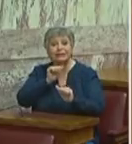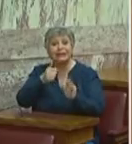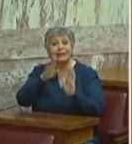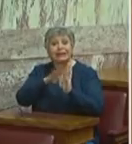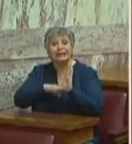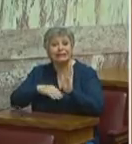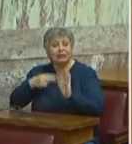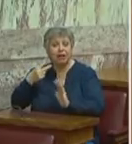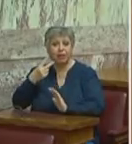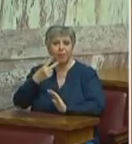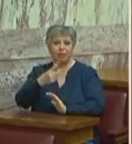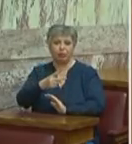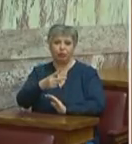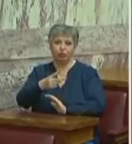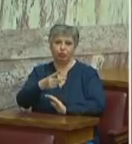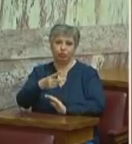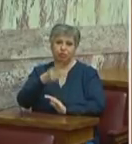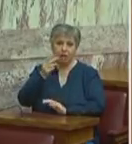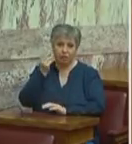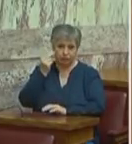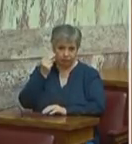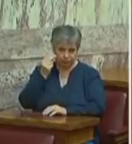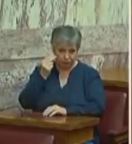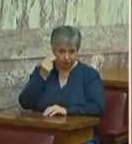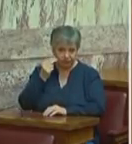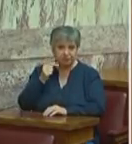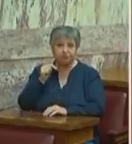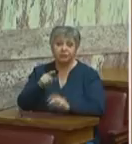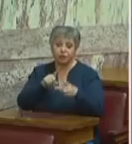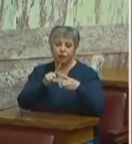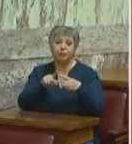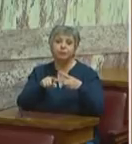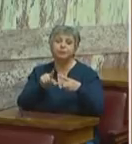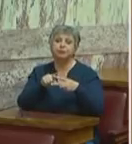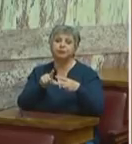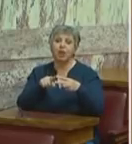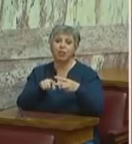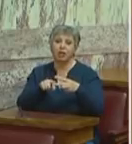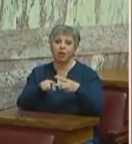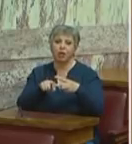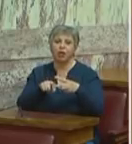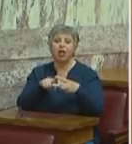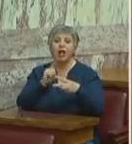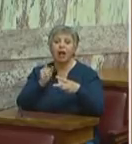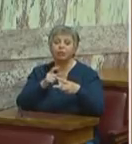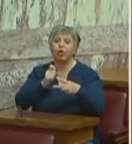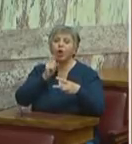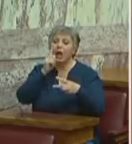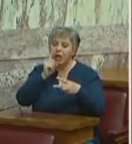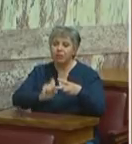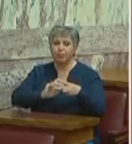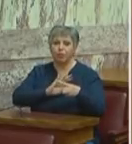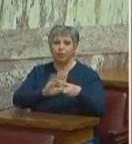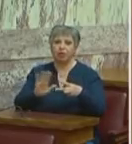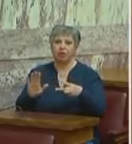επιτευχθεί, οι δύο αυτές προϋποθέσεις αποτελούν, αν θέλετε, και απαράβατο όρο ώστε